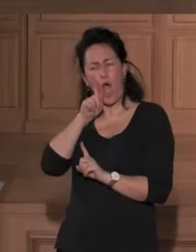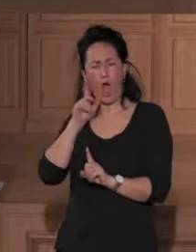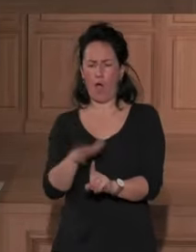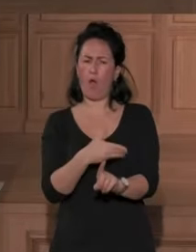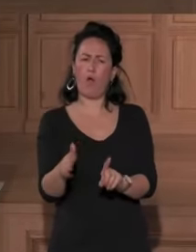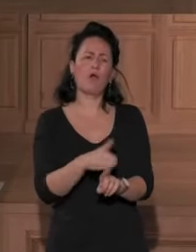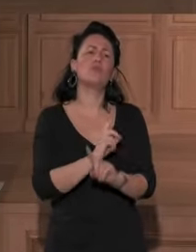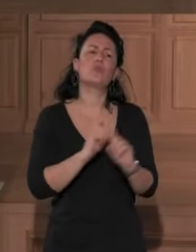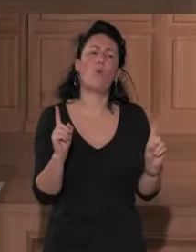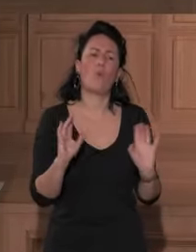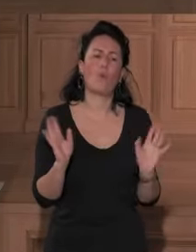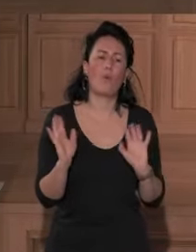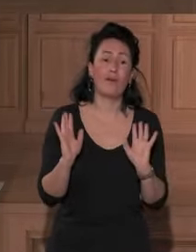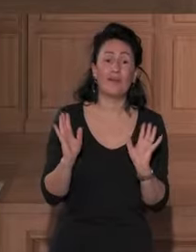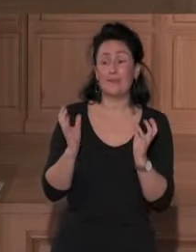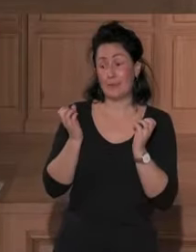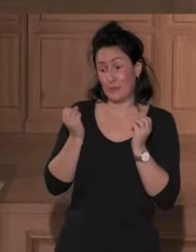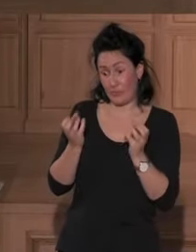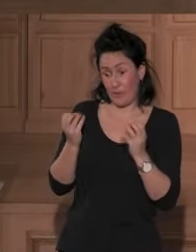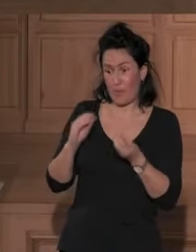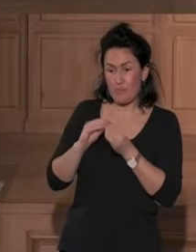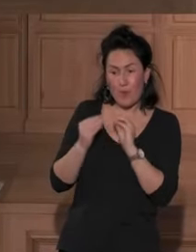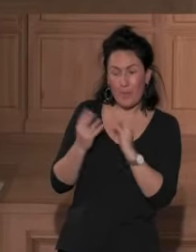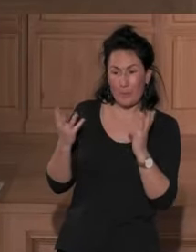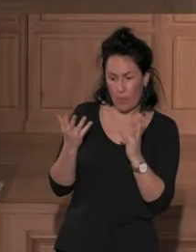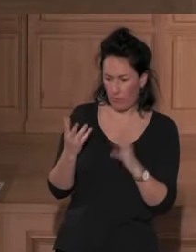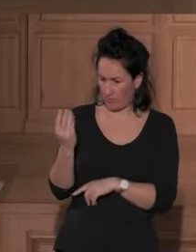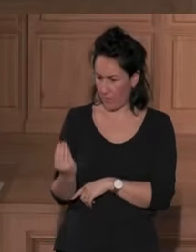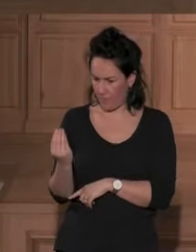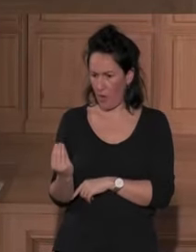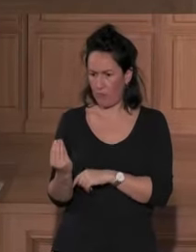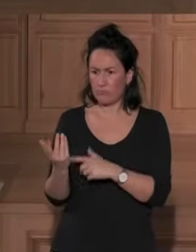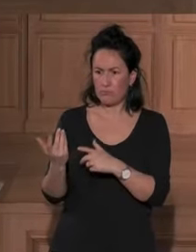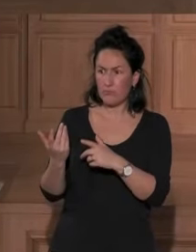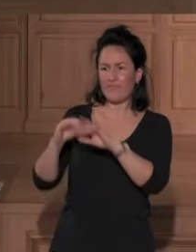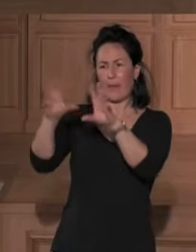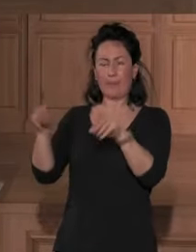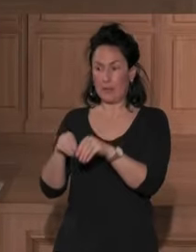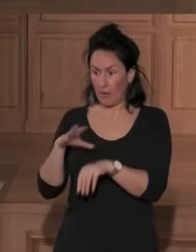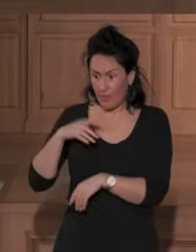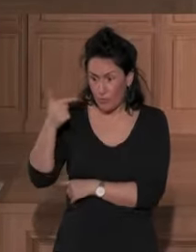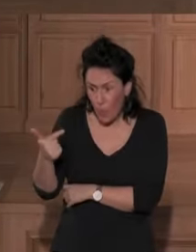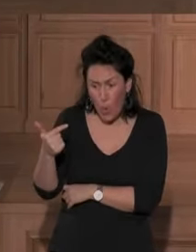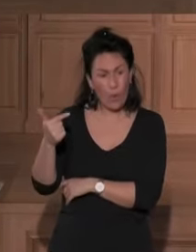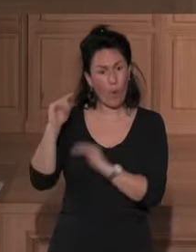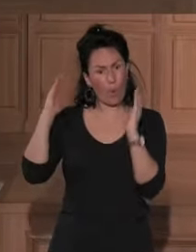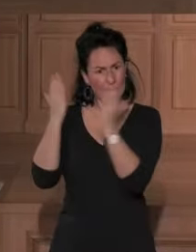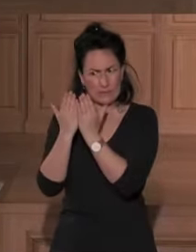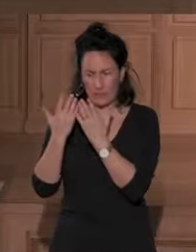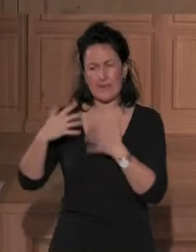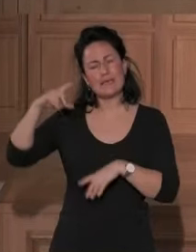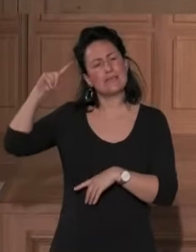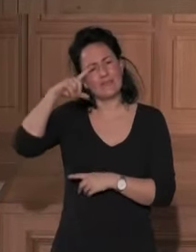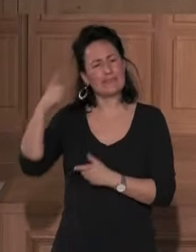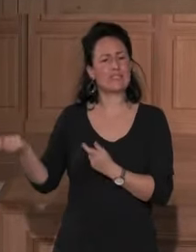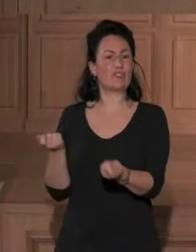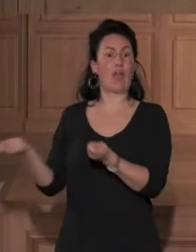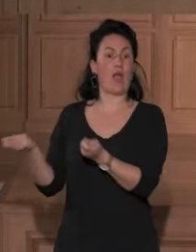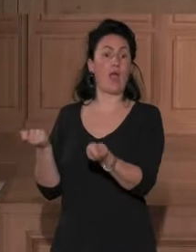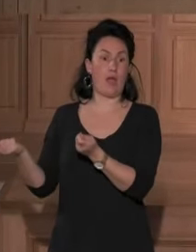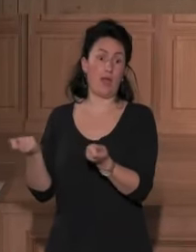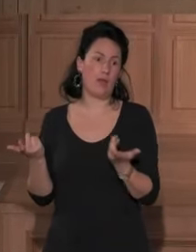Les enfants qui sont placés comme ça, c'est l'autisme des enfants. Quand vous en avez 2 dans une fratrie, c'est très complexe pour des familles. Même nous, personne, on